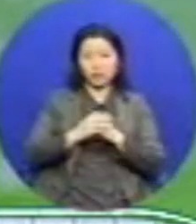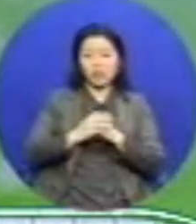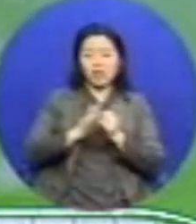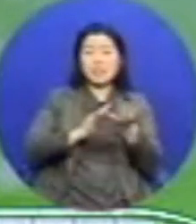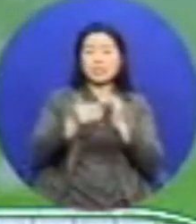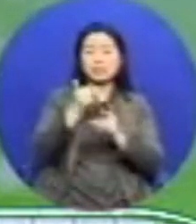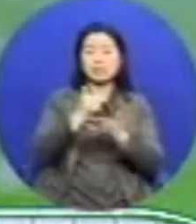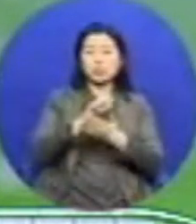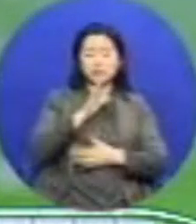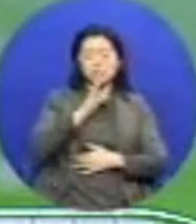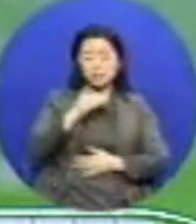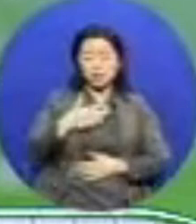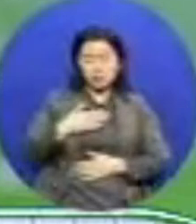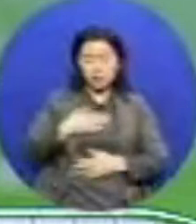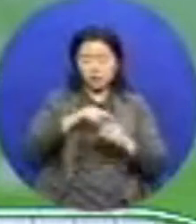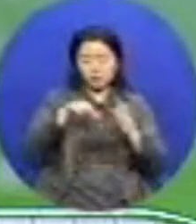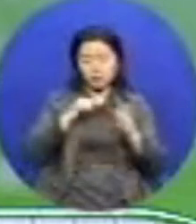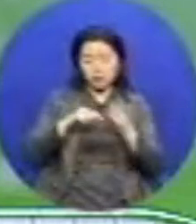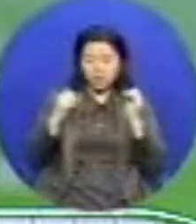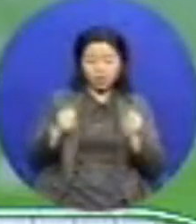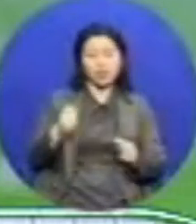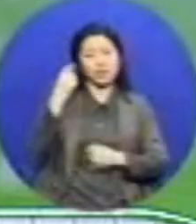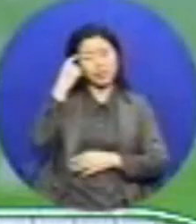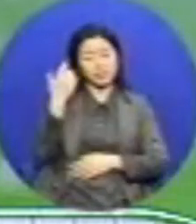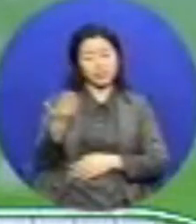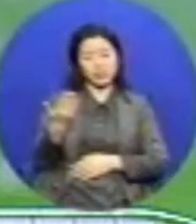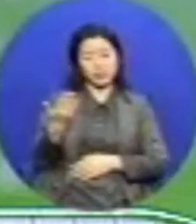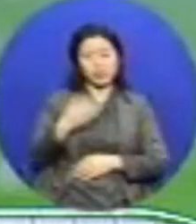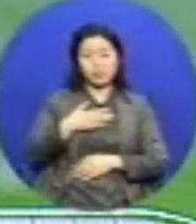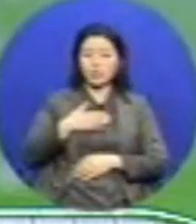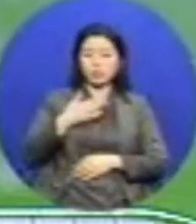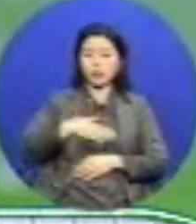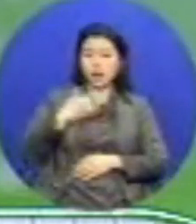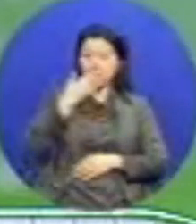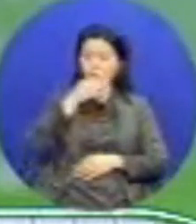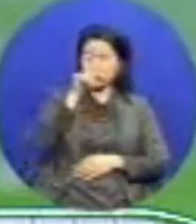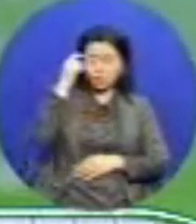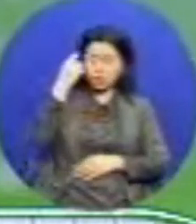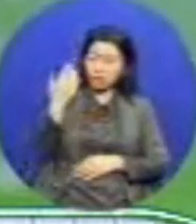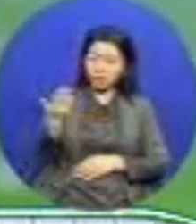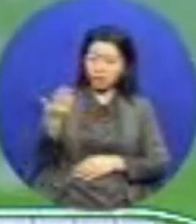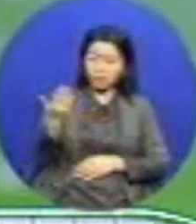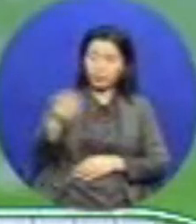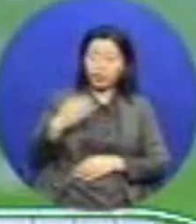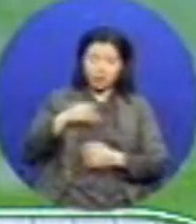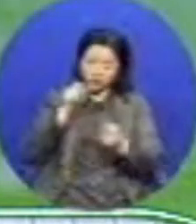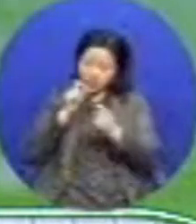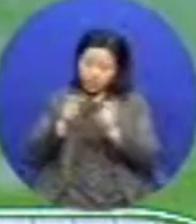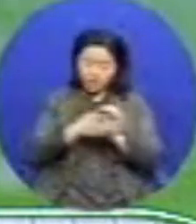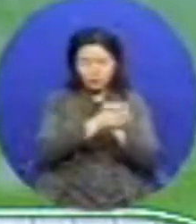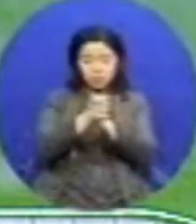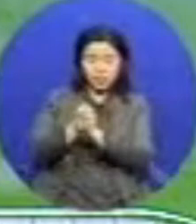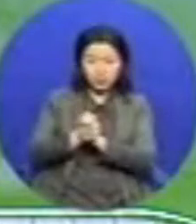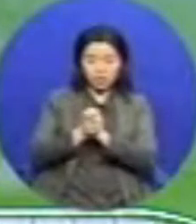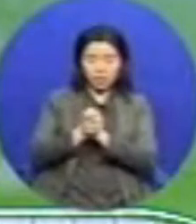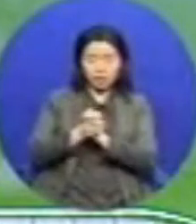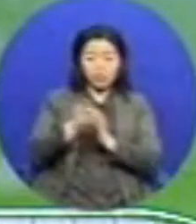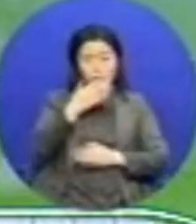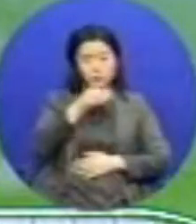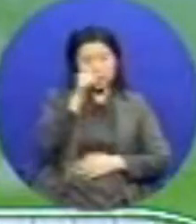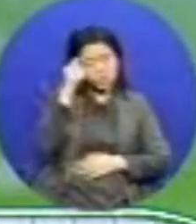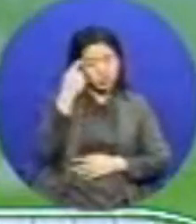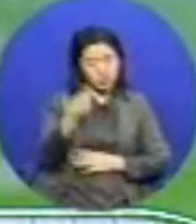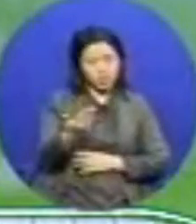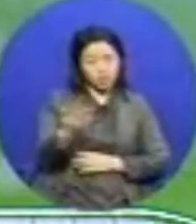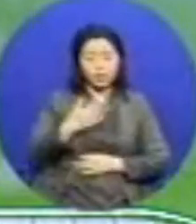계신가요 나도 그렇게 예수님을 알 수 있을까요 예수님과 그렇게 친밀하게 나도 교제할 수 있을까요